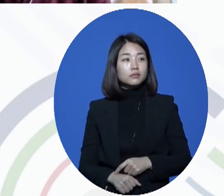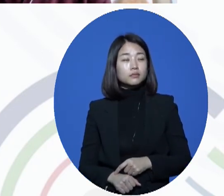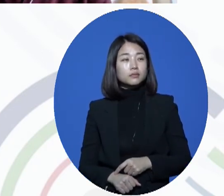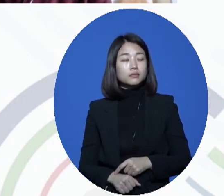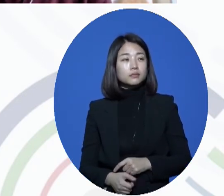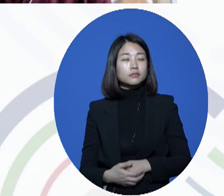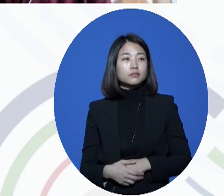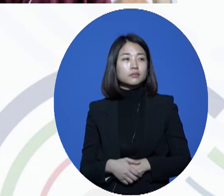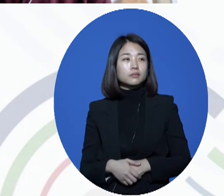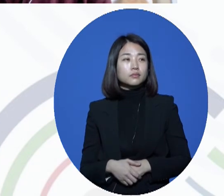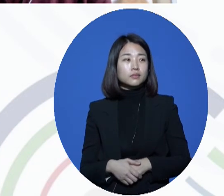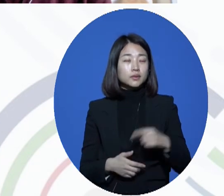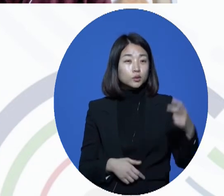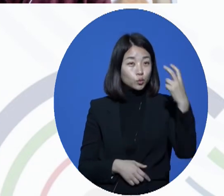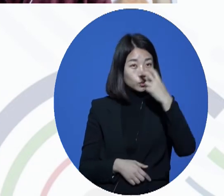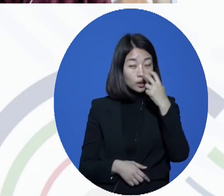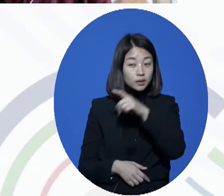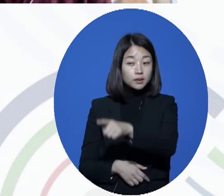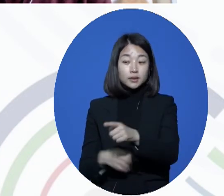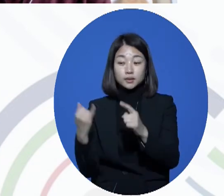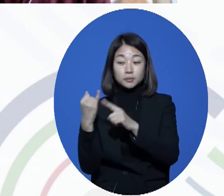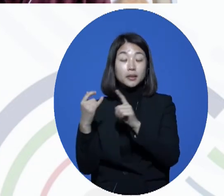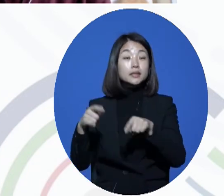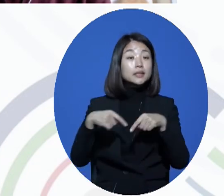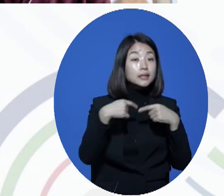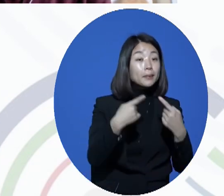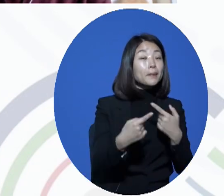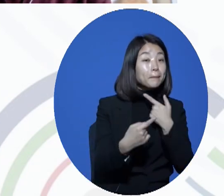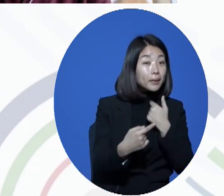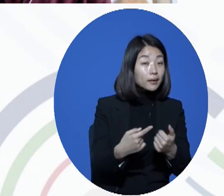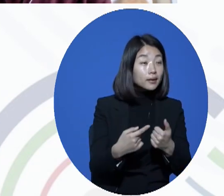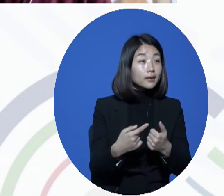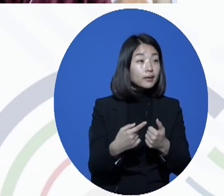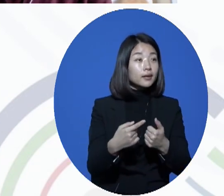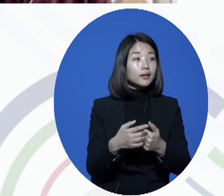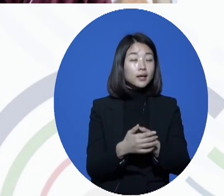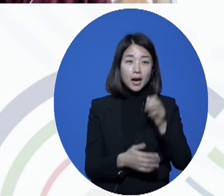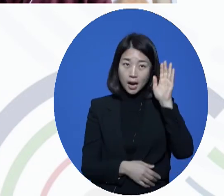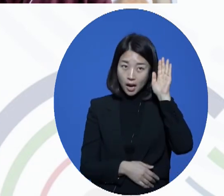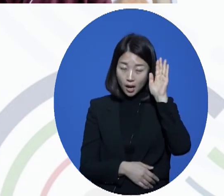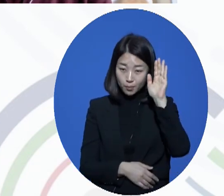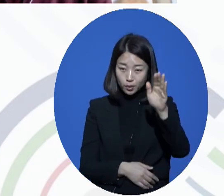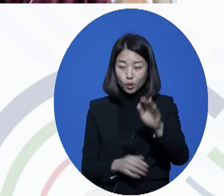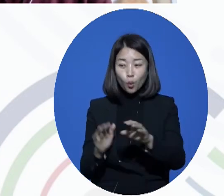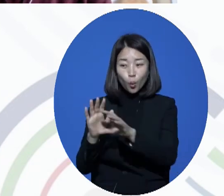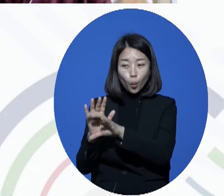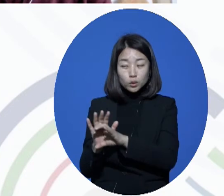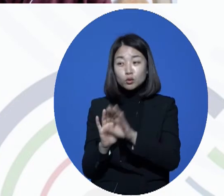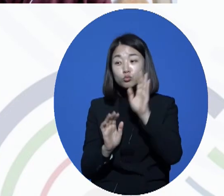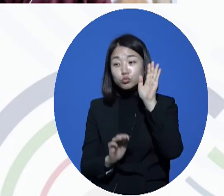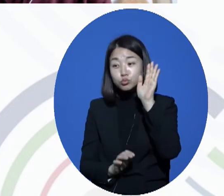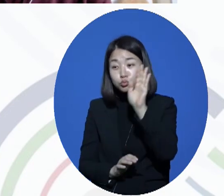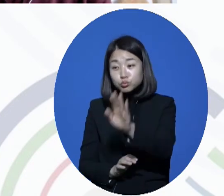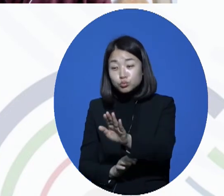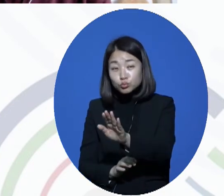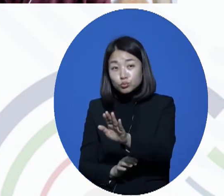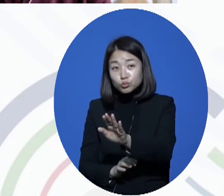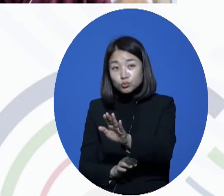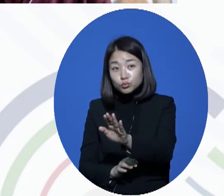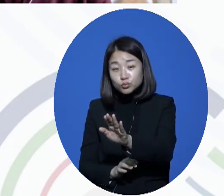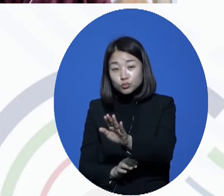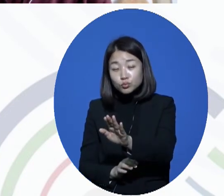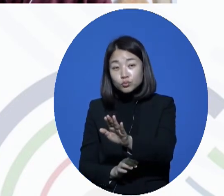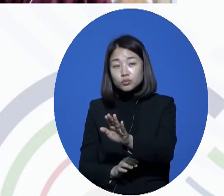위한 이 실태조사에 참여했던 기구들이 앞으로 포스트 코로나 시대에 또